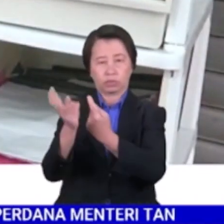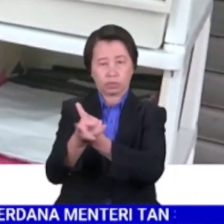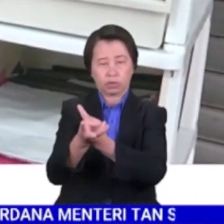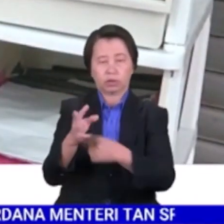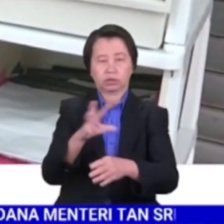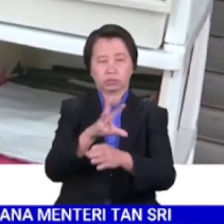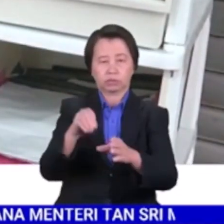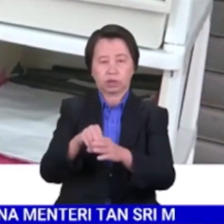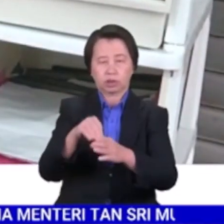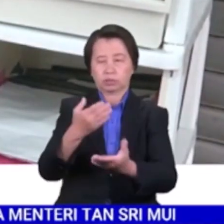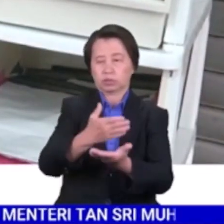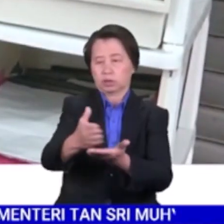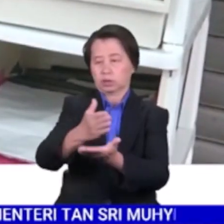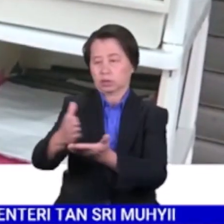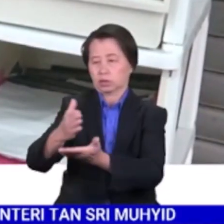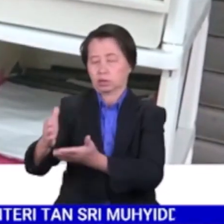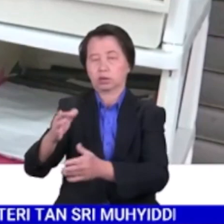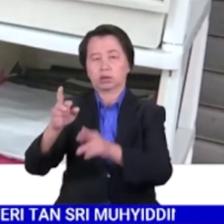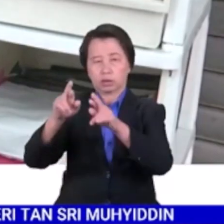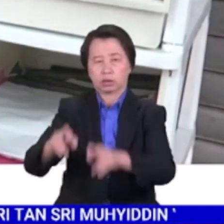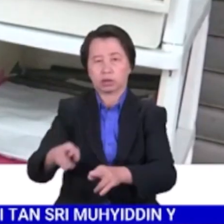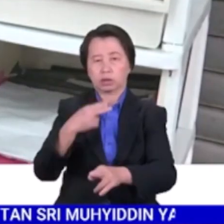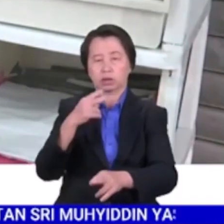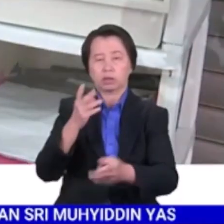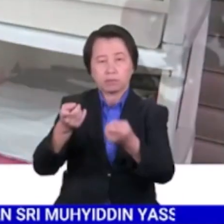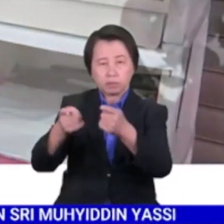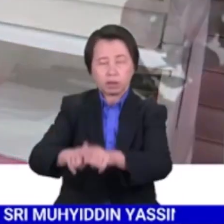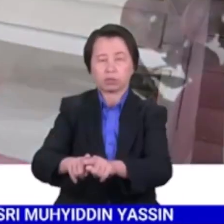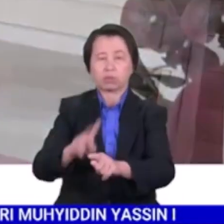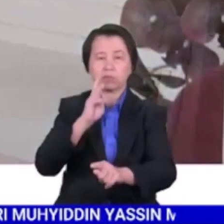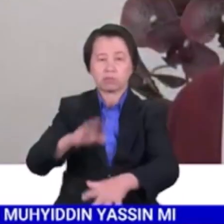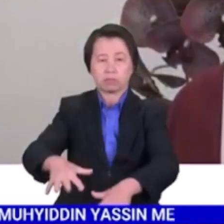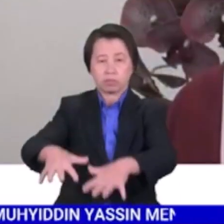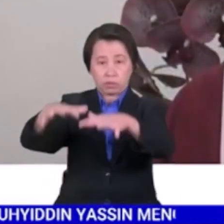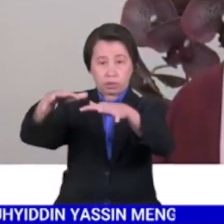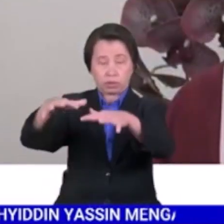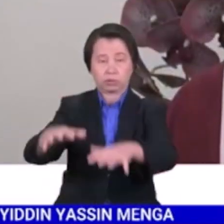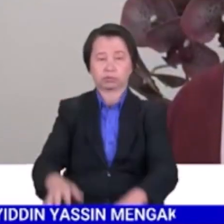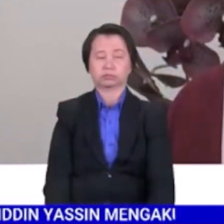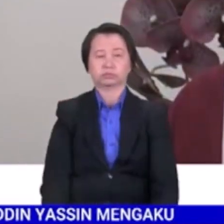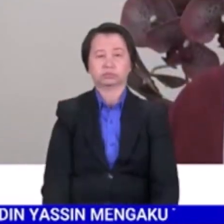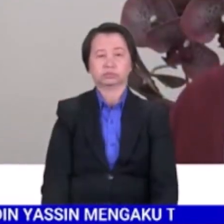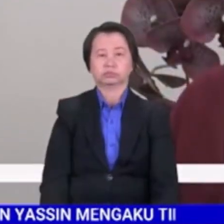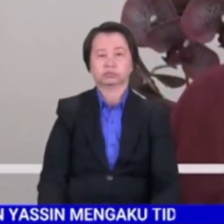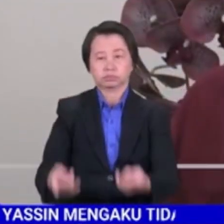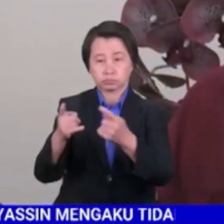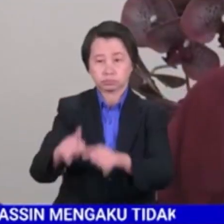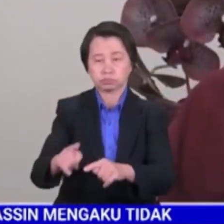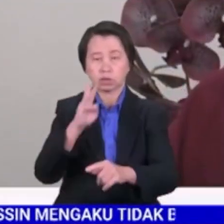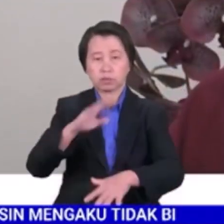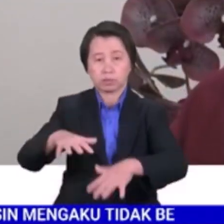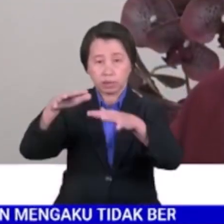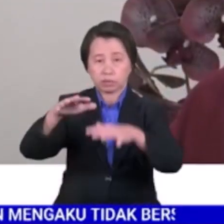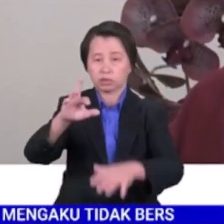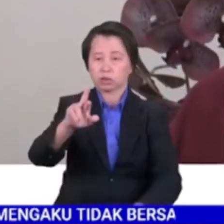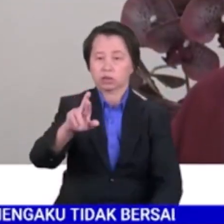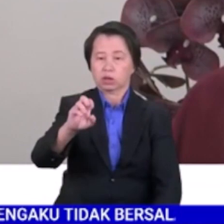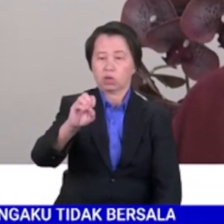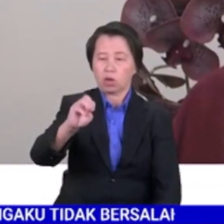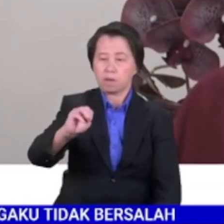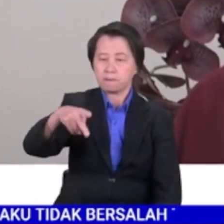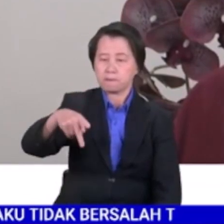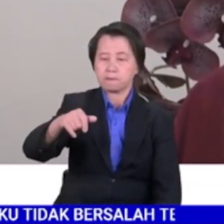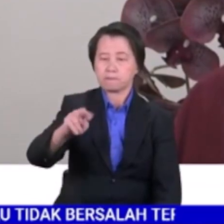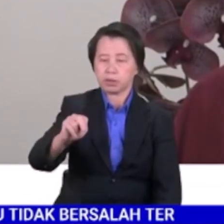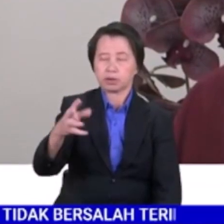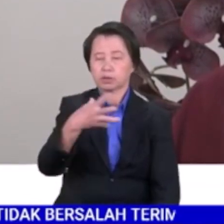kebajikan termasuk diagihkan kepada penduduk terjejas banjir. Di banjir yang berlaku di Rompin dan di Segamat, pada awalnya kita